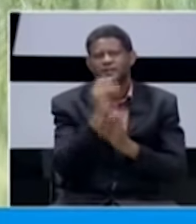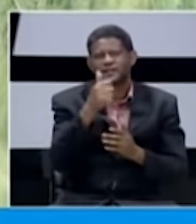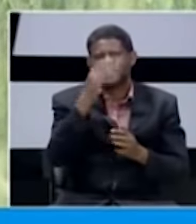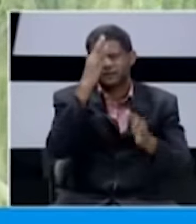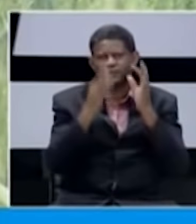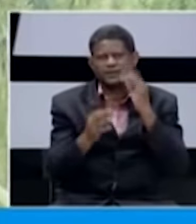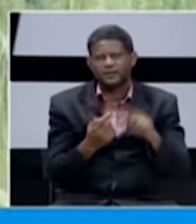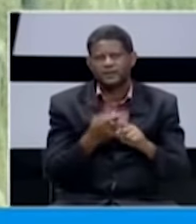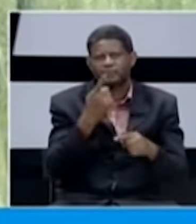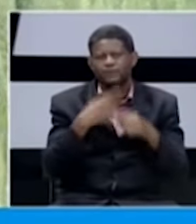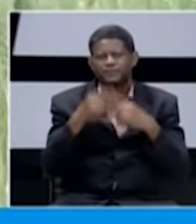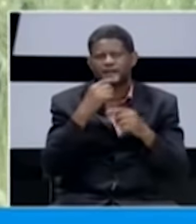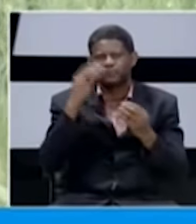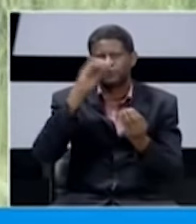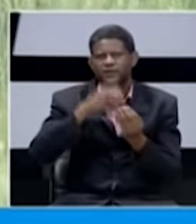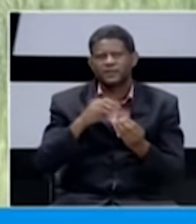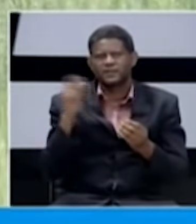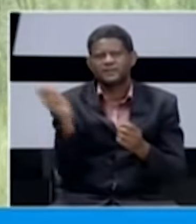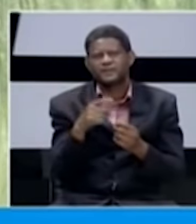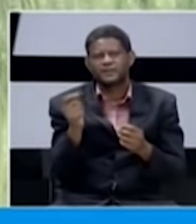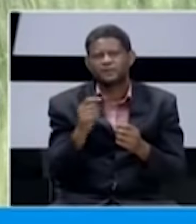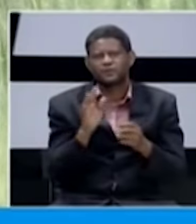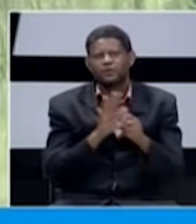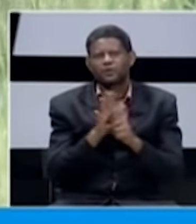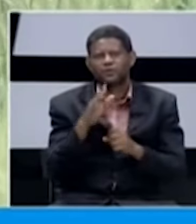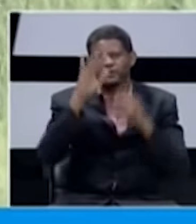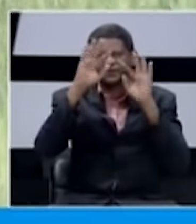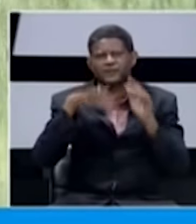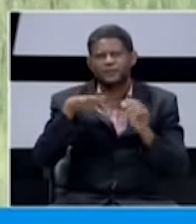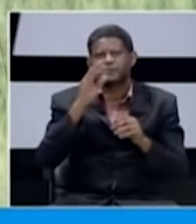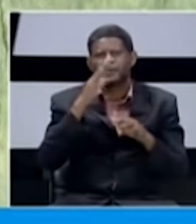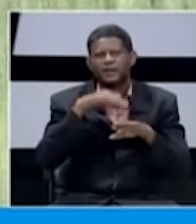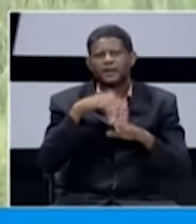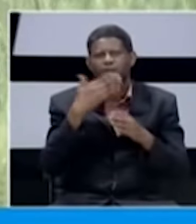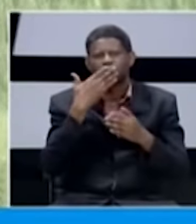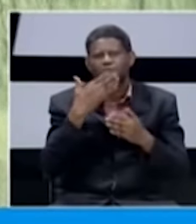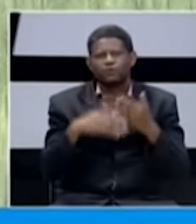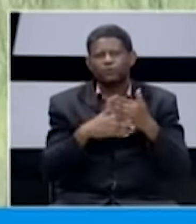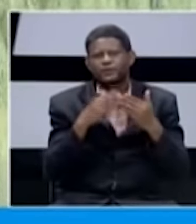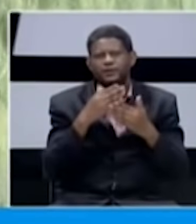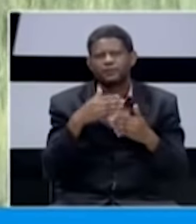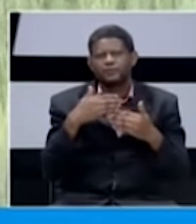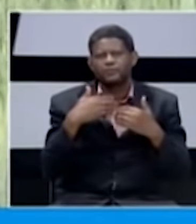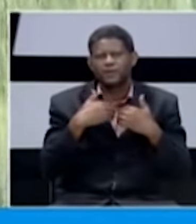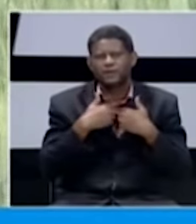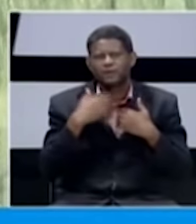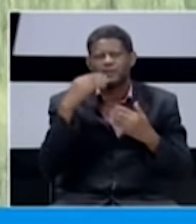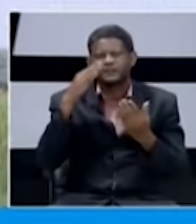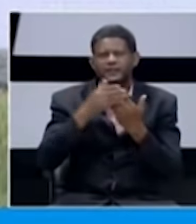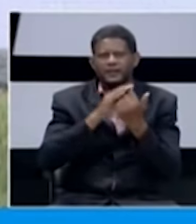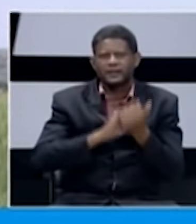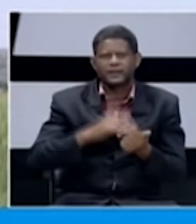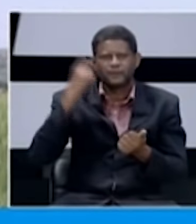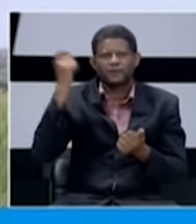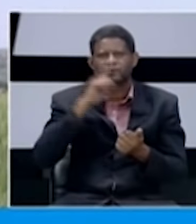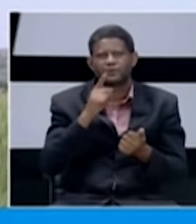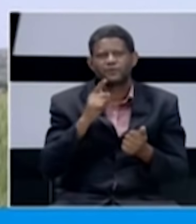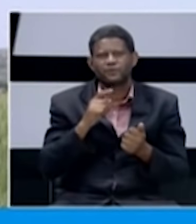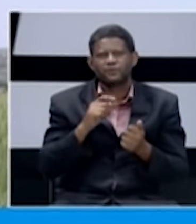قاس بتو سخي زرعتهم أخل زناب رخيبو أب صبو بركي بمهلو تدرارا وعوت يرم كورونا أول نتنقى هنا